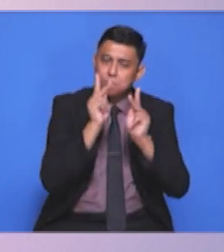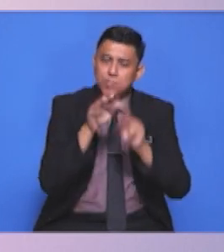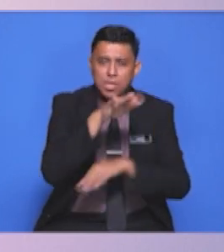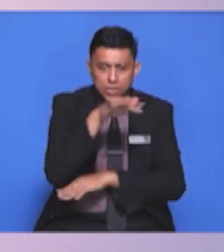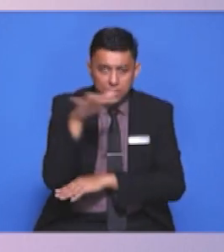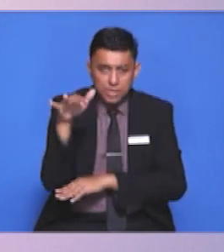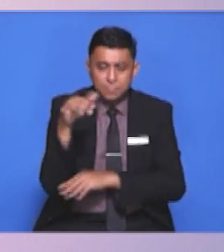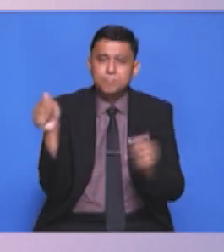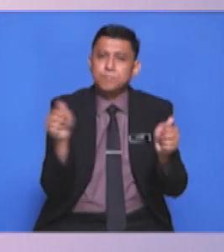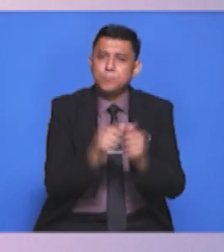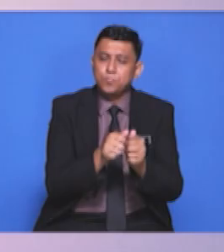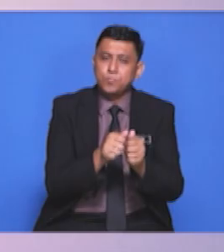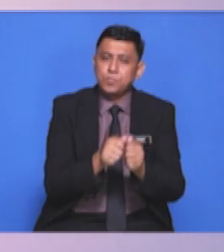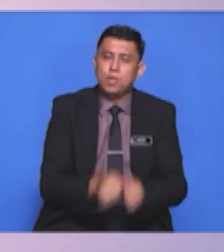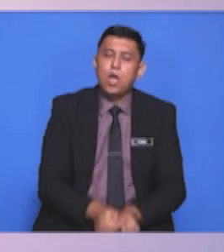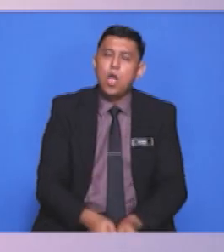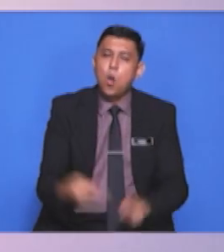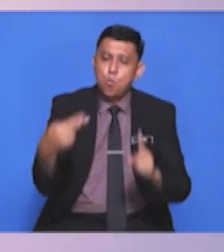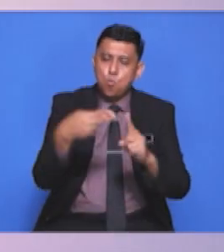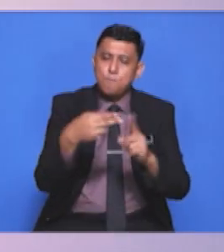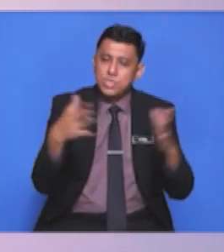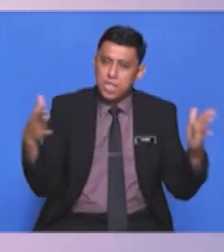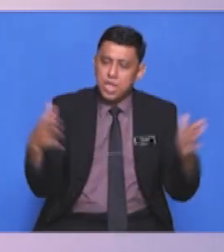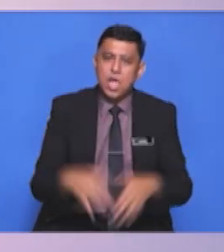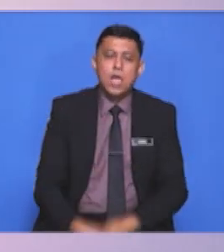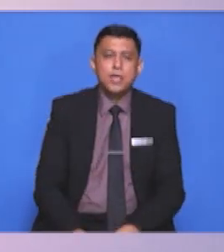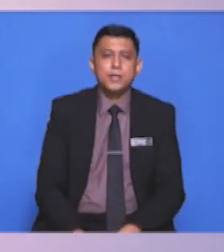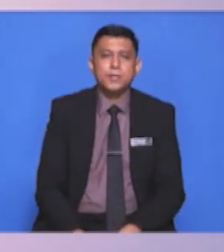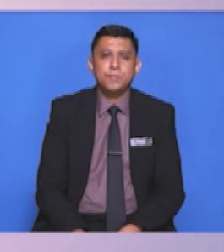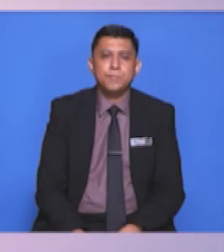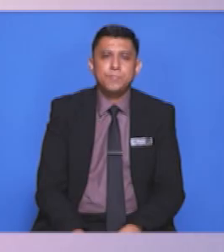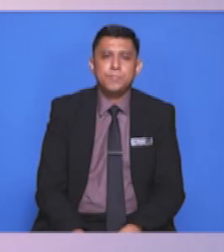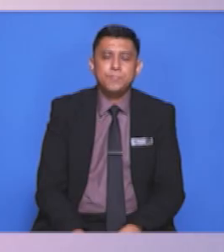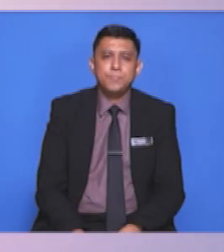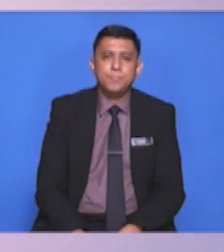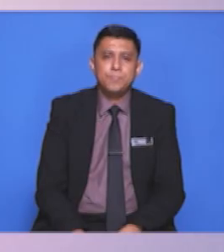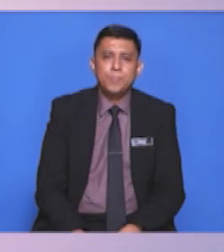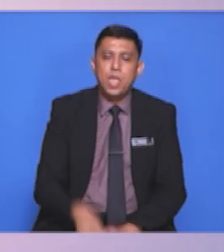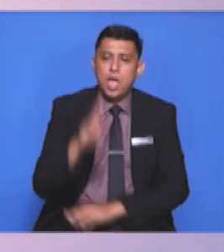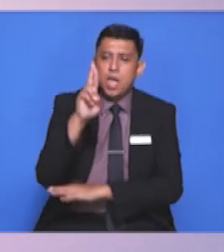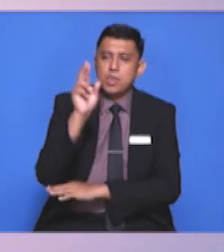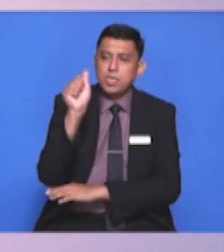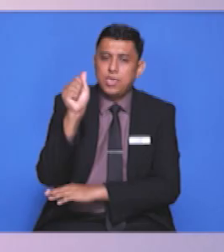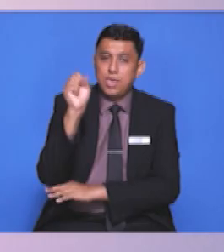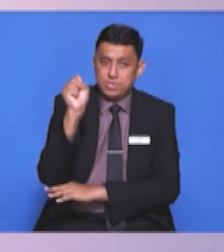diejek dengan huruf besar contohnya brush